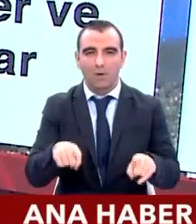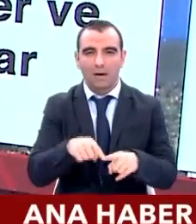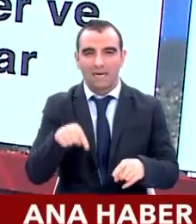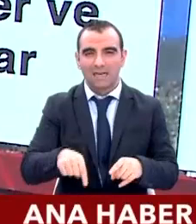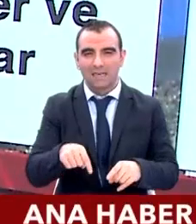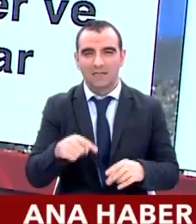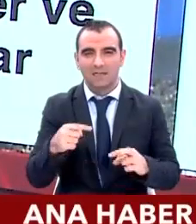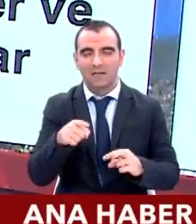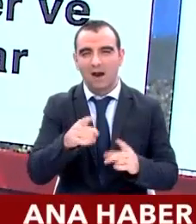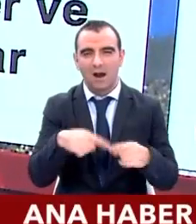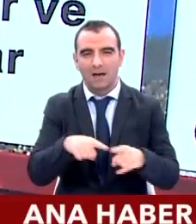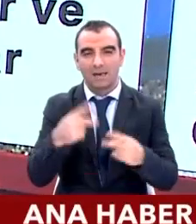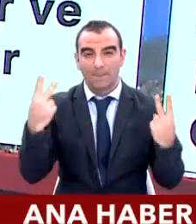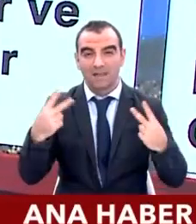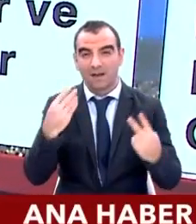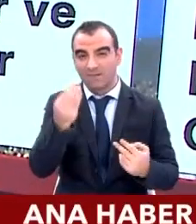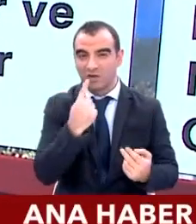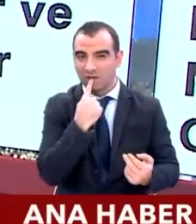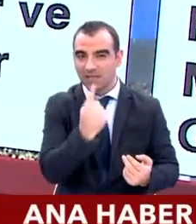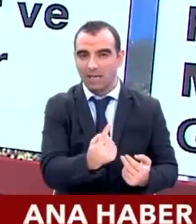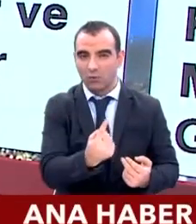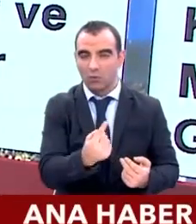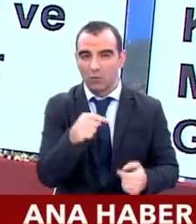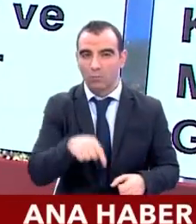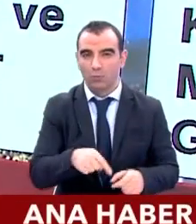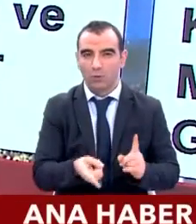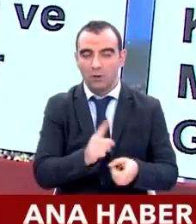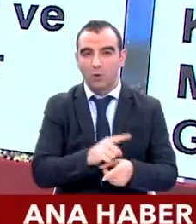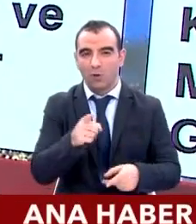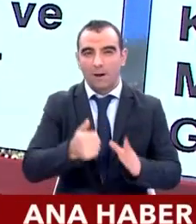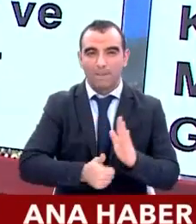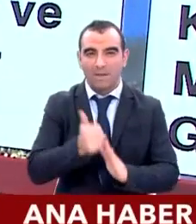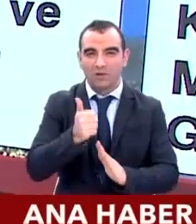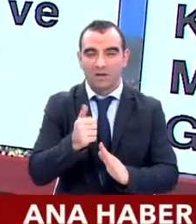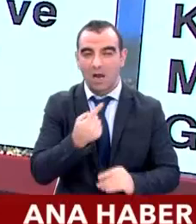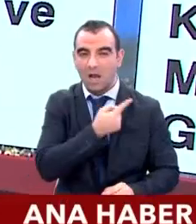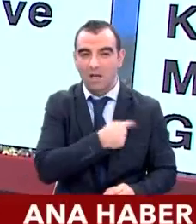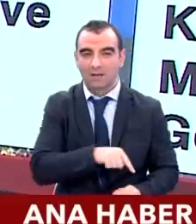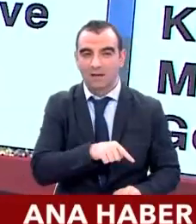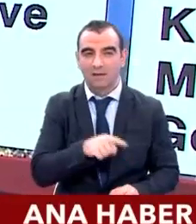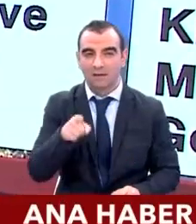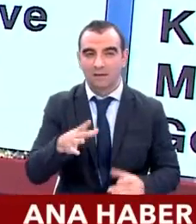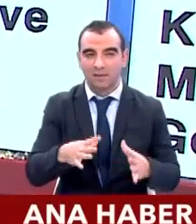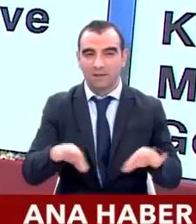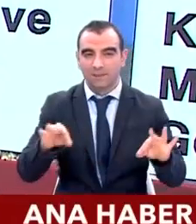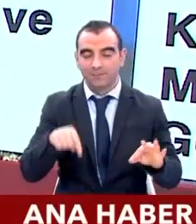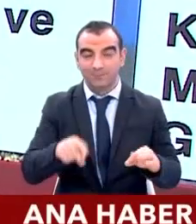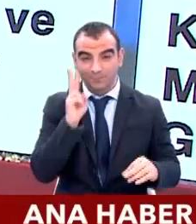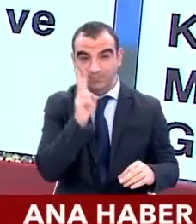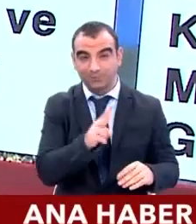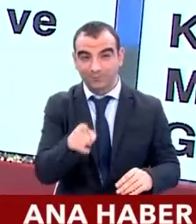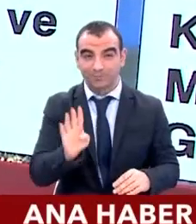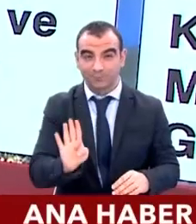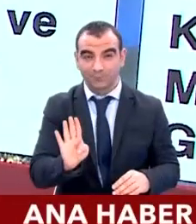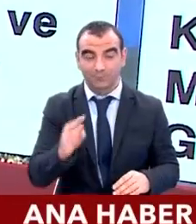mesajlar verilecek deniyor Yani Kılıçdaroğlu'nun adaylığına hazırlanıyor şu anda Cumhuriyet Halk Partisi Bizim gördüğümüz Bu